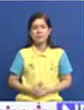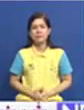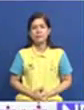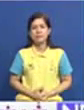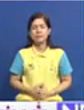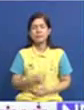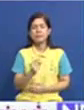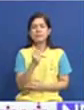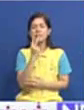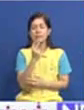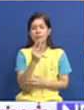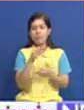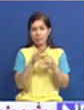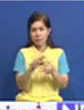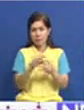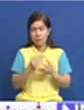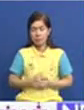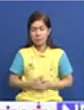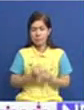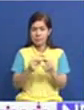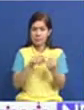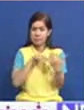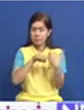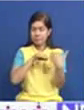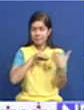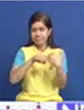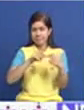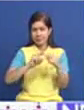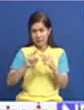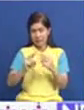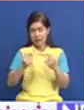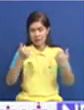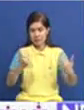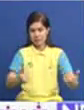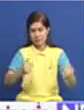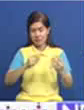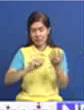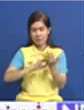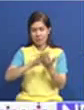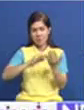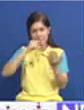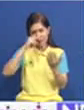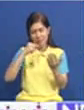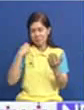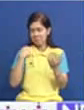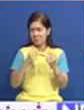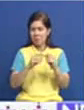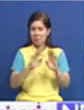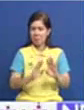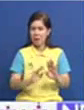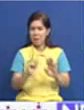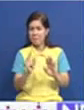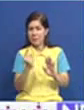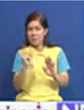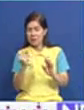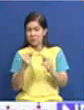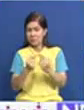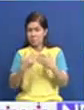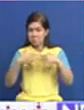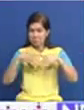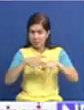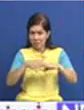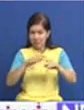นะคะไปดูเรื่องของการเดินทางคมนาคมขนส่งกันบ้างเดี๋ยวนี้บ้านเราเนี่ยนะคะค่อนข้างที่จะทันสมัยแล้วก็มีการเชื่อมโยงกันเยอะแยะมากม